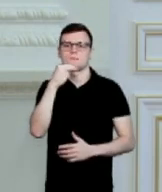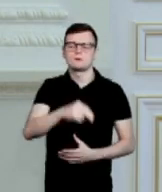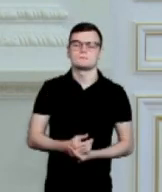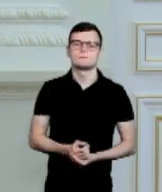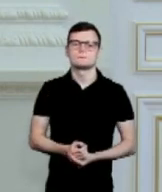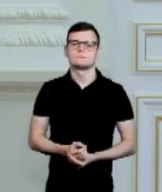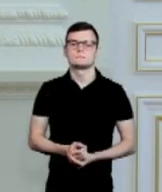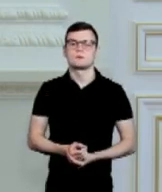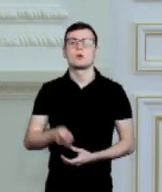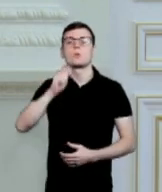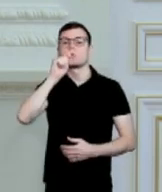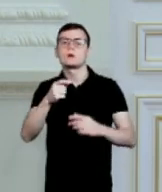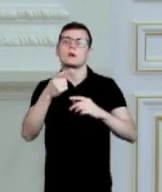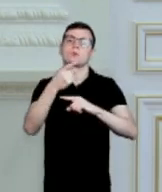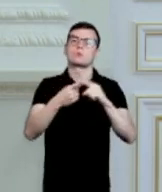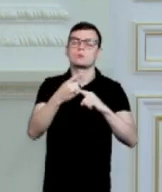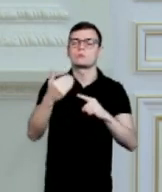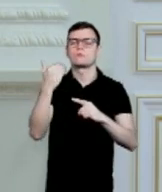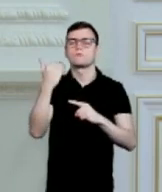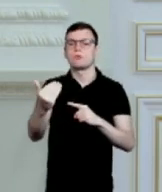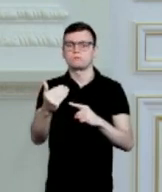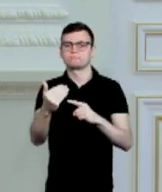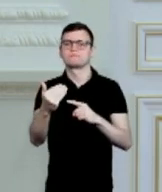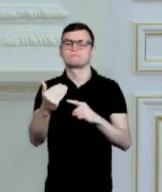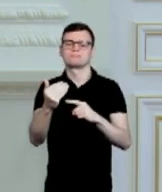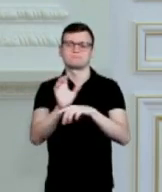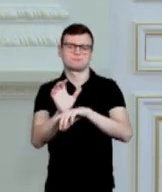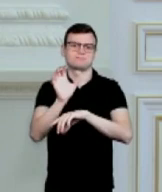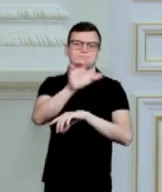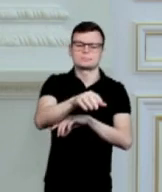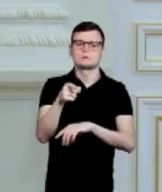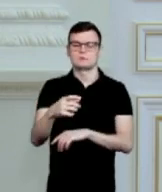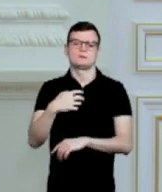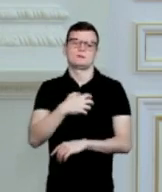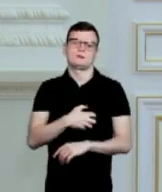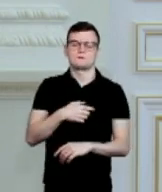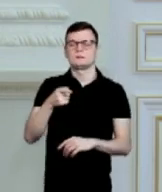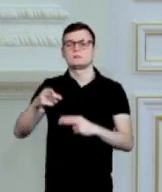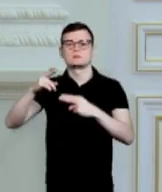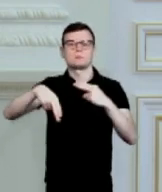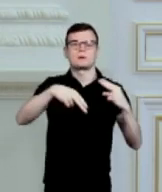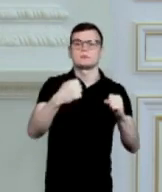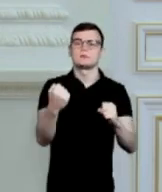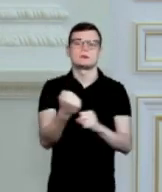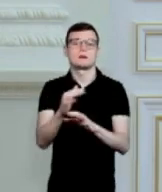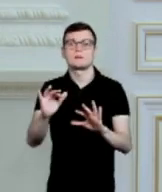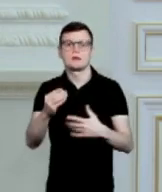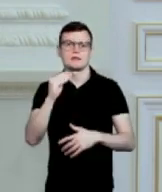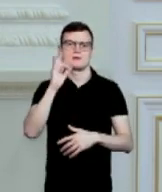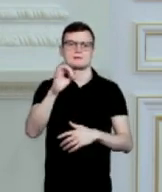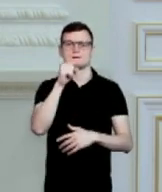Ukrainietiškų grūdų tranzitas ir eksportas – dar vienas aktualus klausimas, kuris reikalauja sprendimų ES